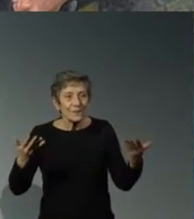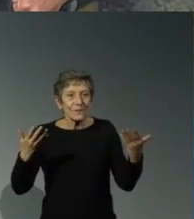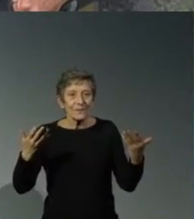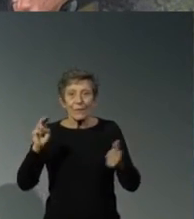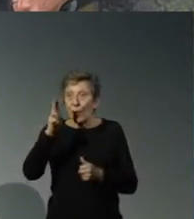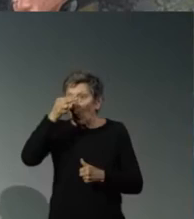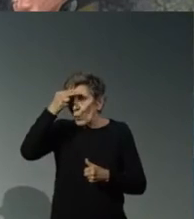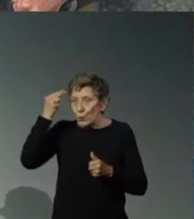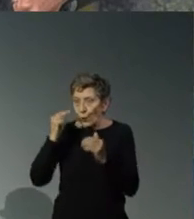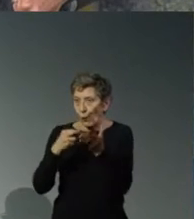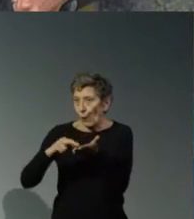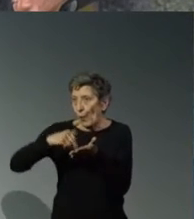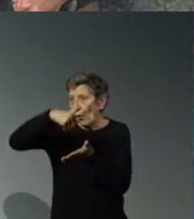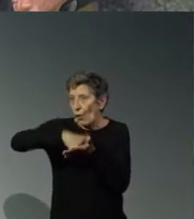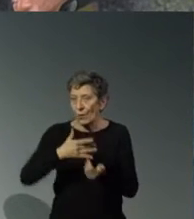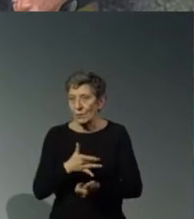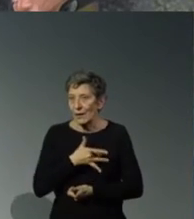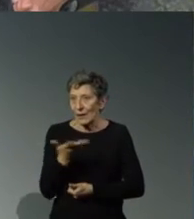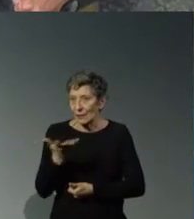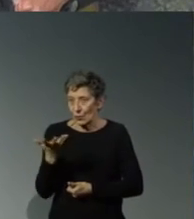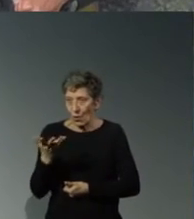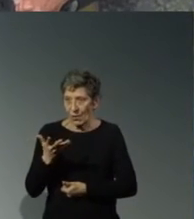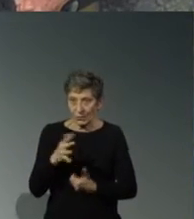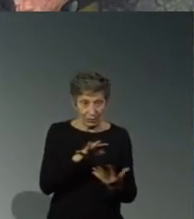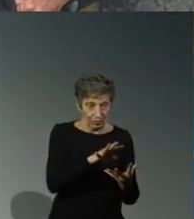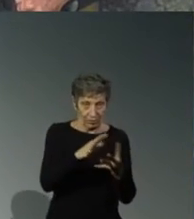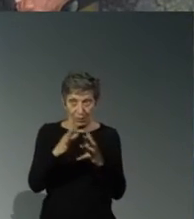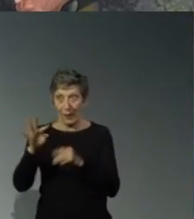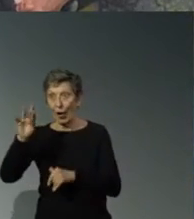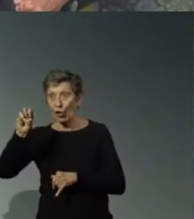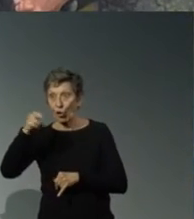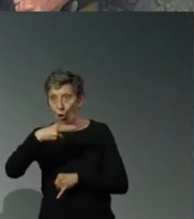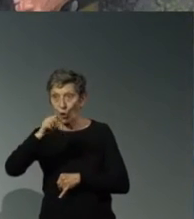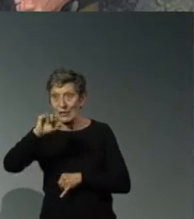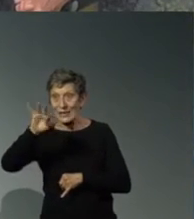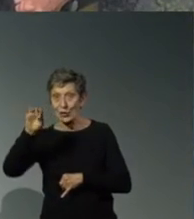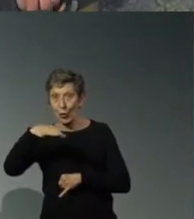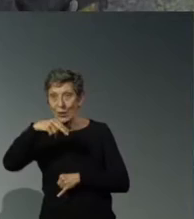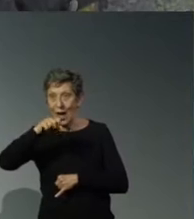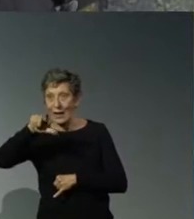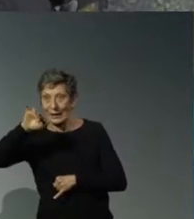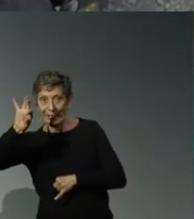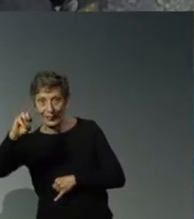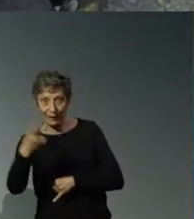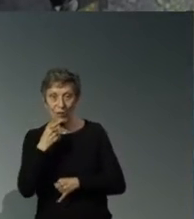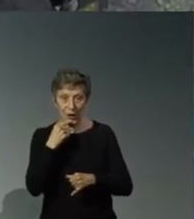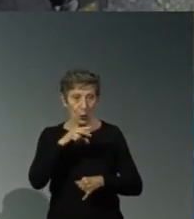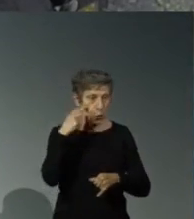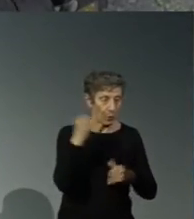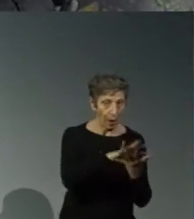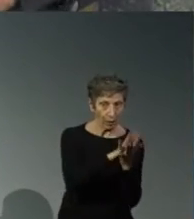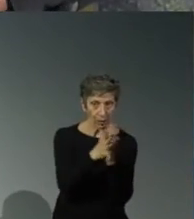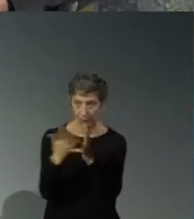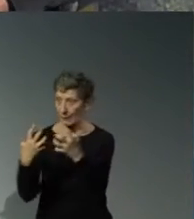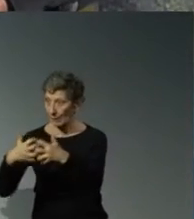qui m'intéresse dans ce roman, c'est aussi celle de transitionnalité. Que ce soit une transitionnalité entre l'humain et la machine, et à transitionner de